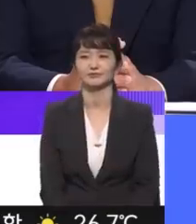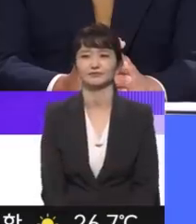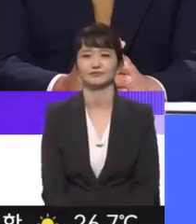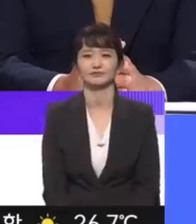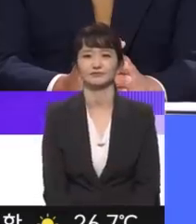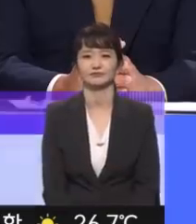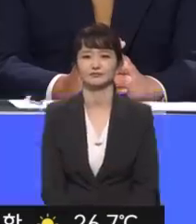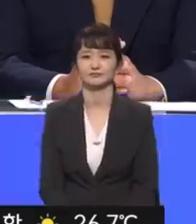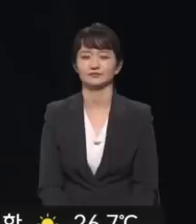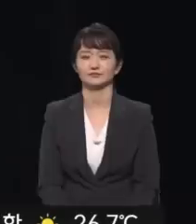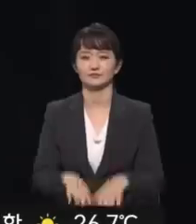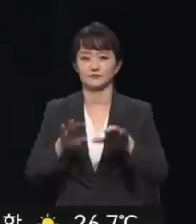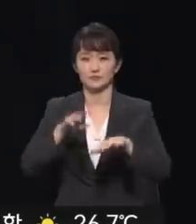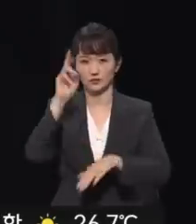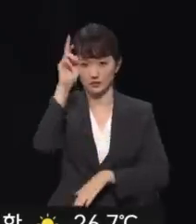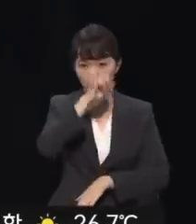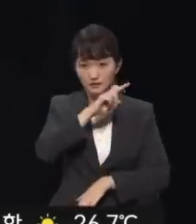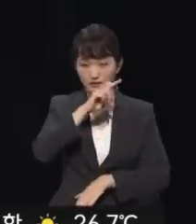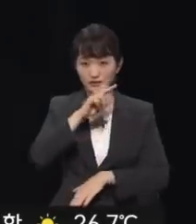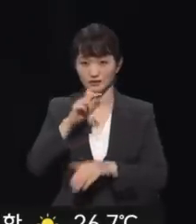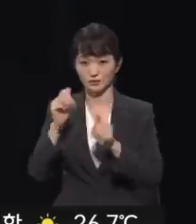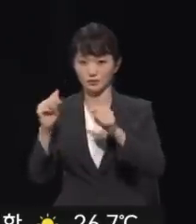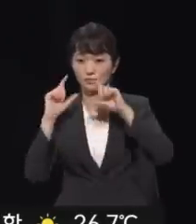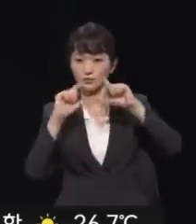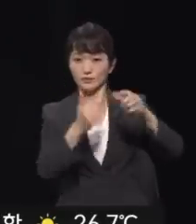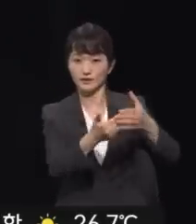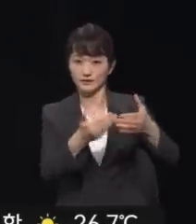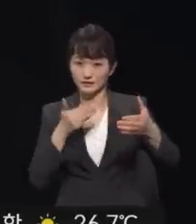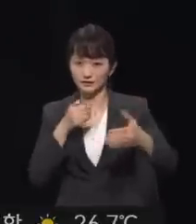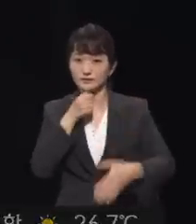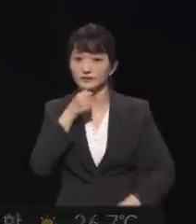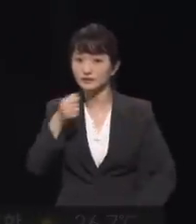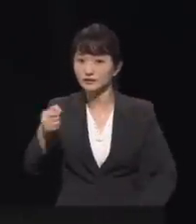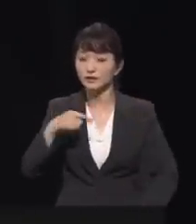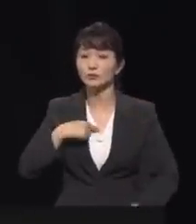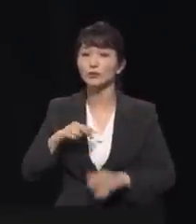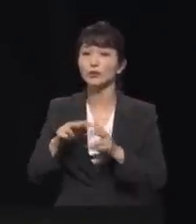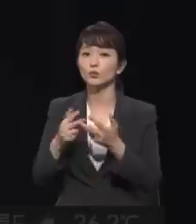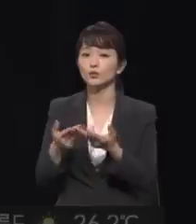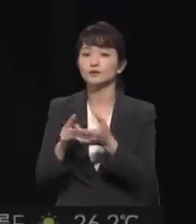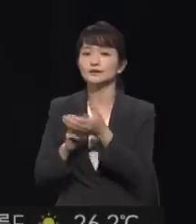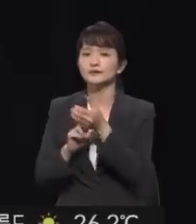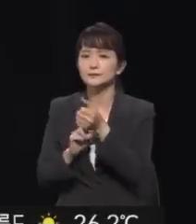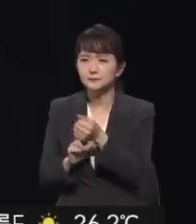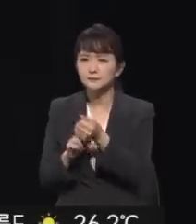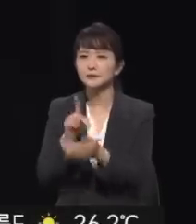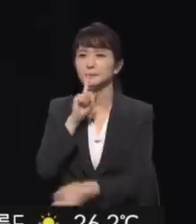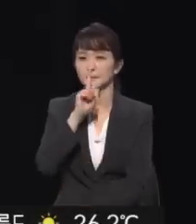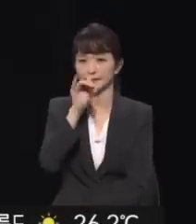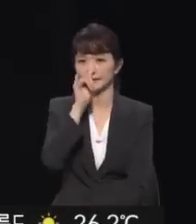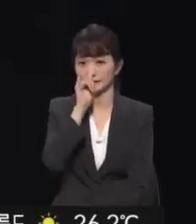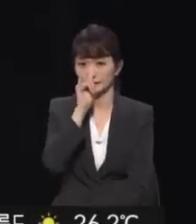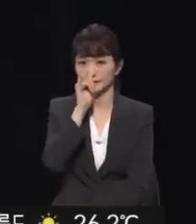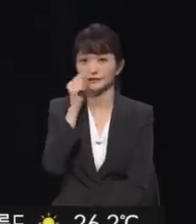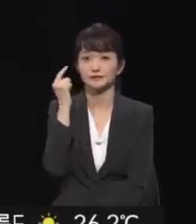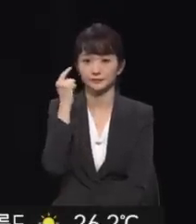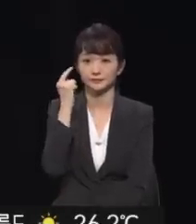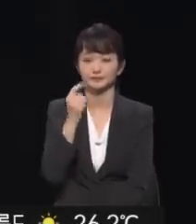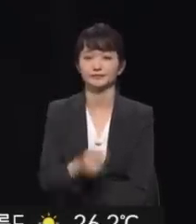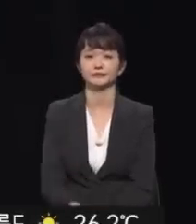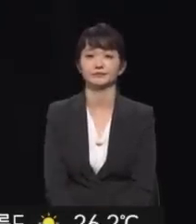대표가 오늘 아침에 보니까 가처분 결과가 나오기 전에 한 인터뷰에서는 본인의 잠적 에 대해서 한 말이 있습니다 잠깐